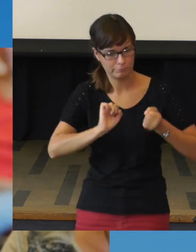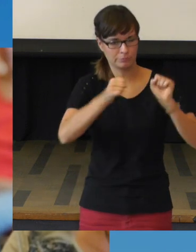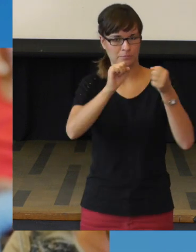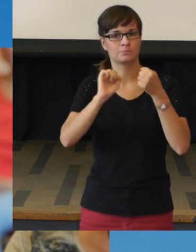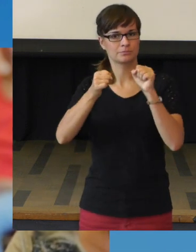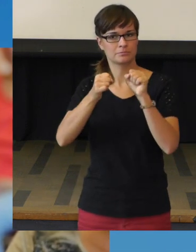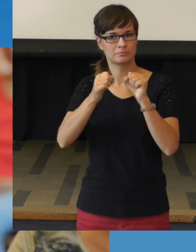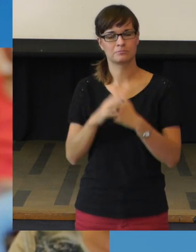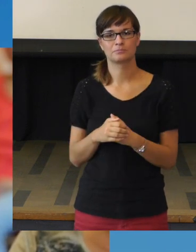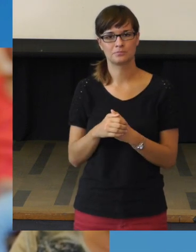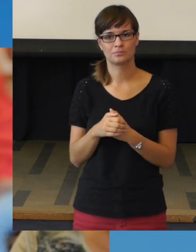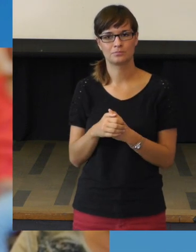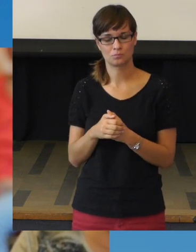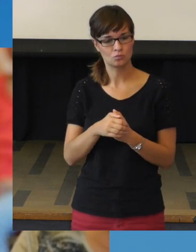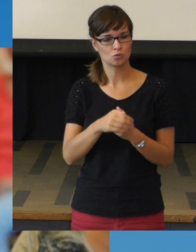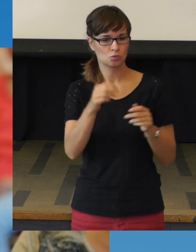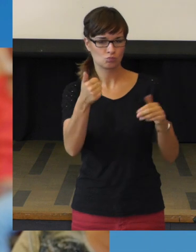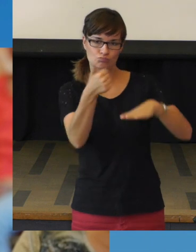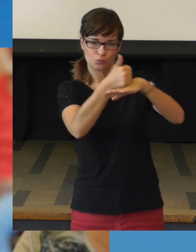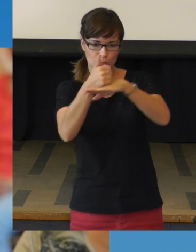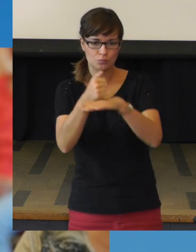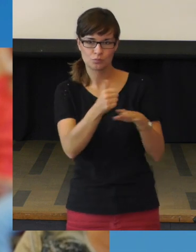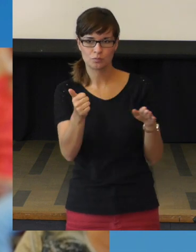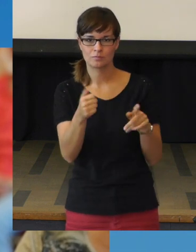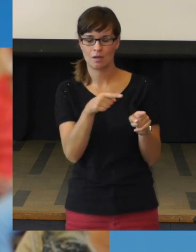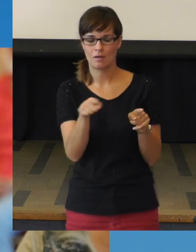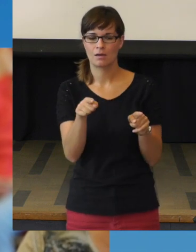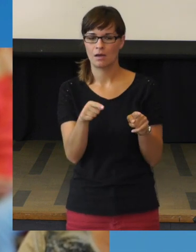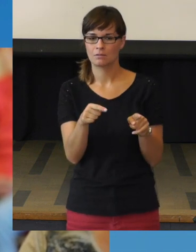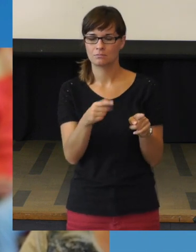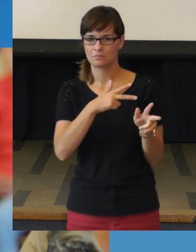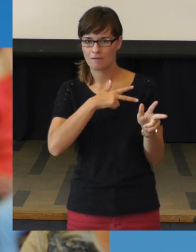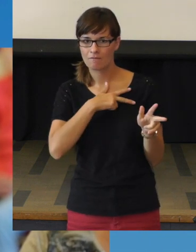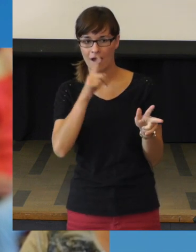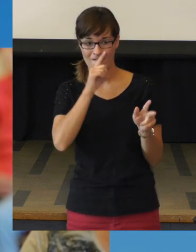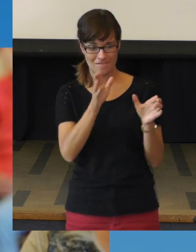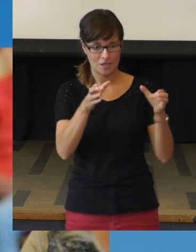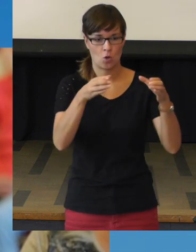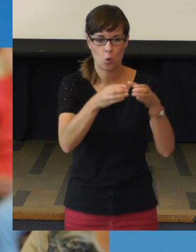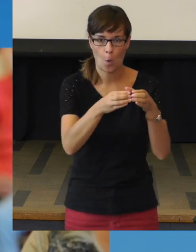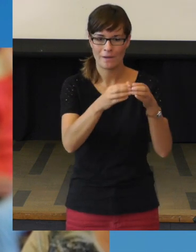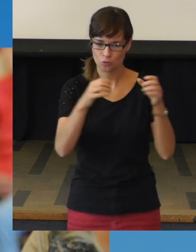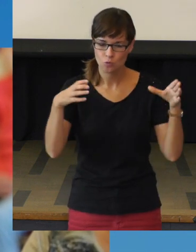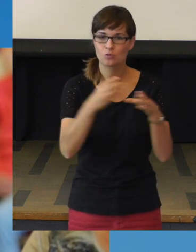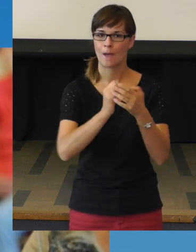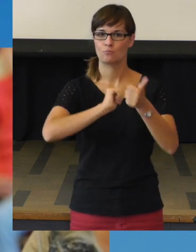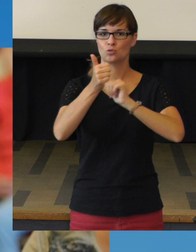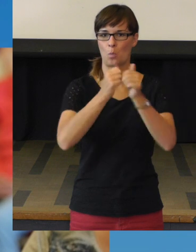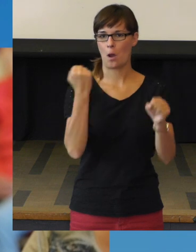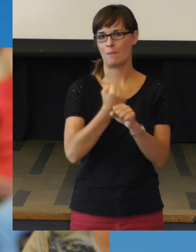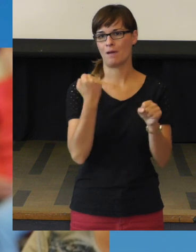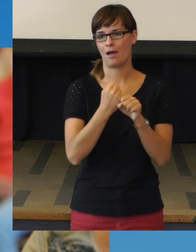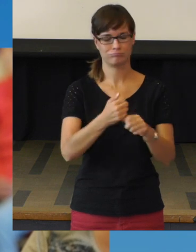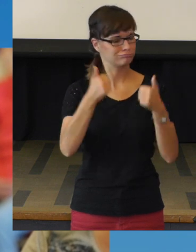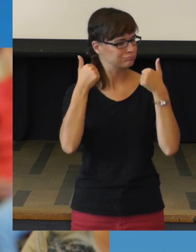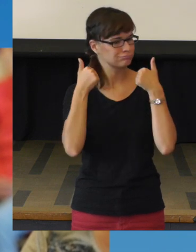das. Und ich muss sagen, das Schönste und das Beste ist, wenn die Gruppe Sport macht